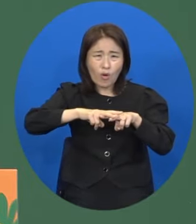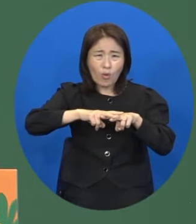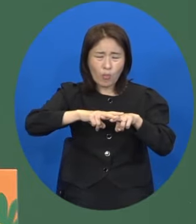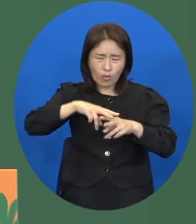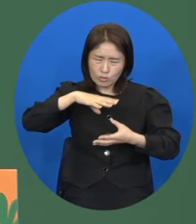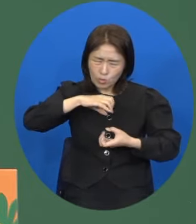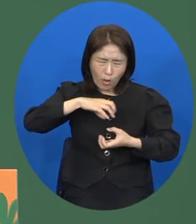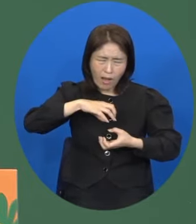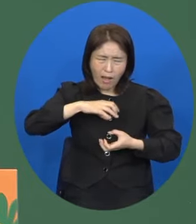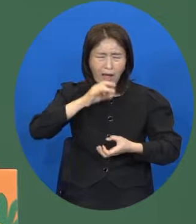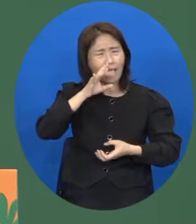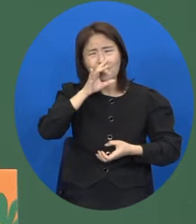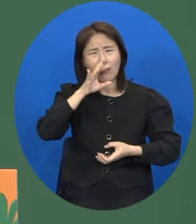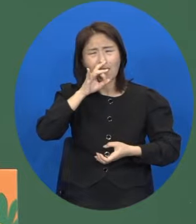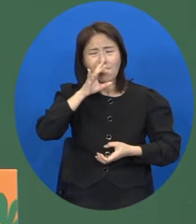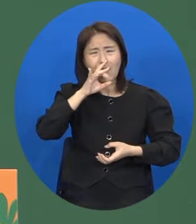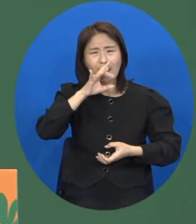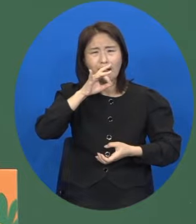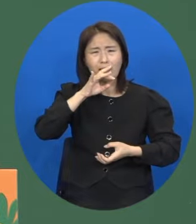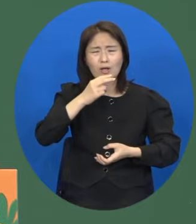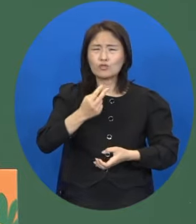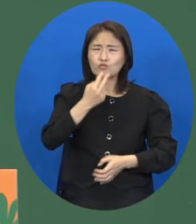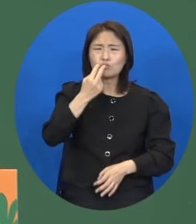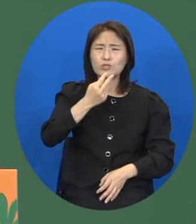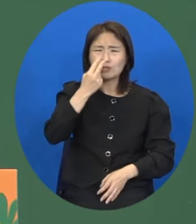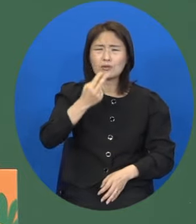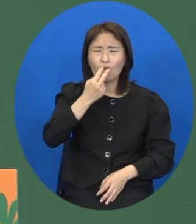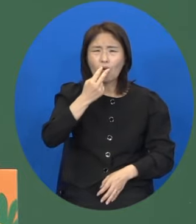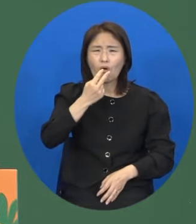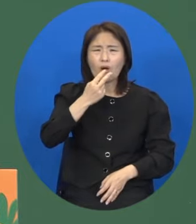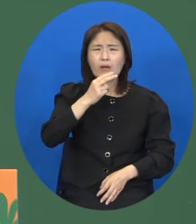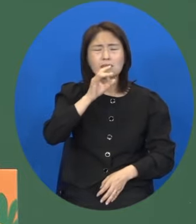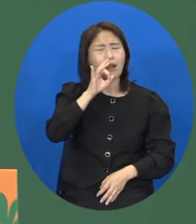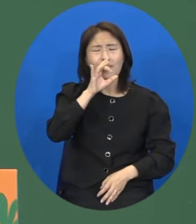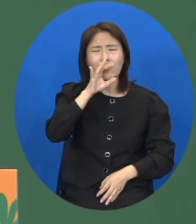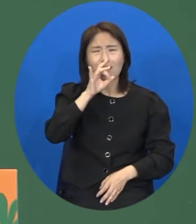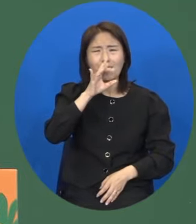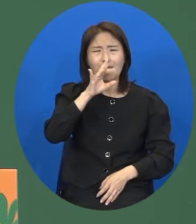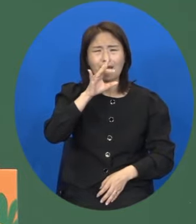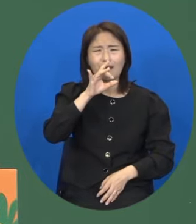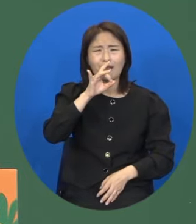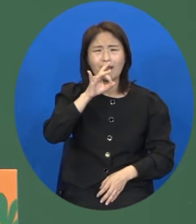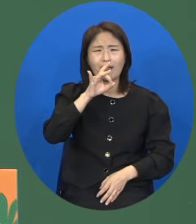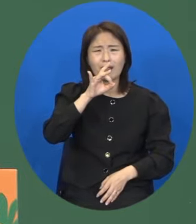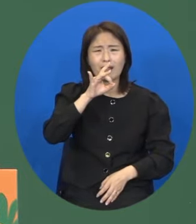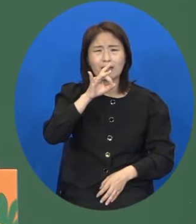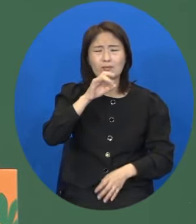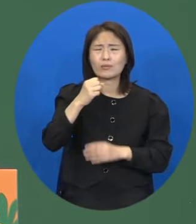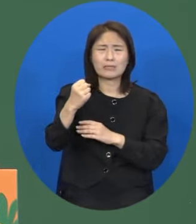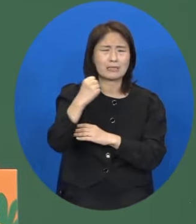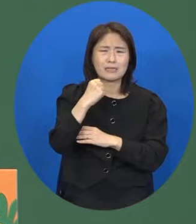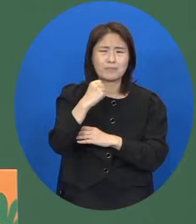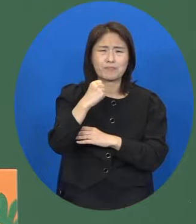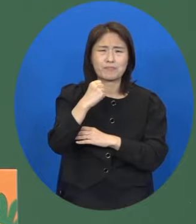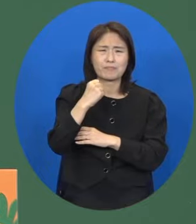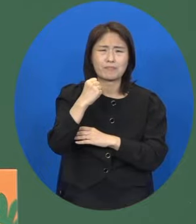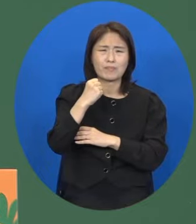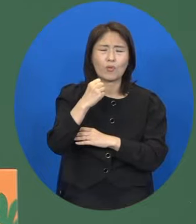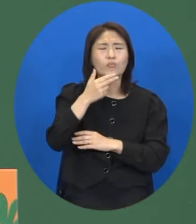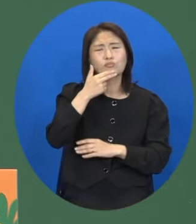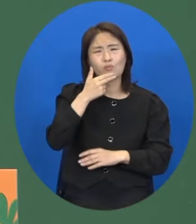잘 소화하거나 밤에 호흡을 잘하여 산소 포화도를 유지시키거나 할 수 있는 능력이 떨어지기